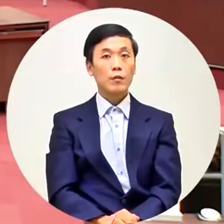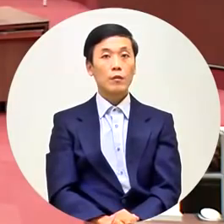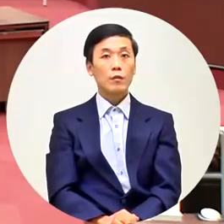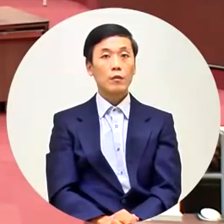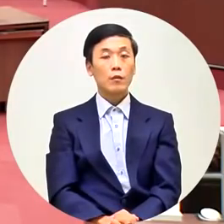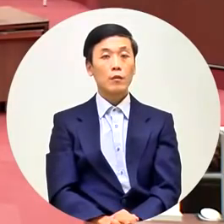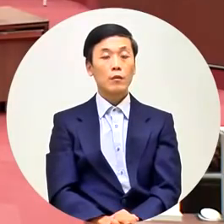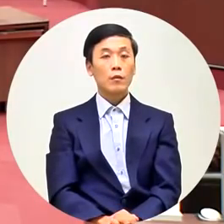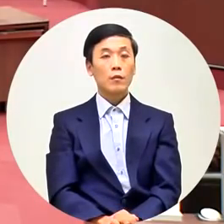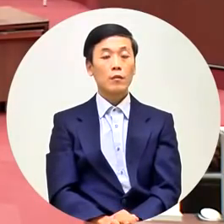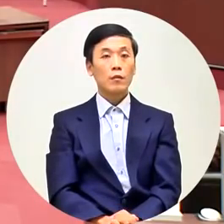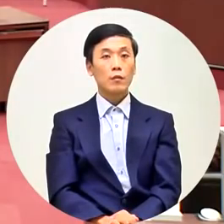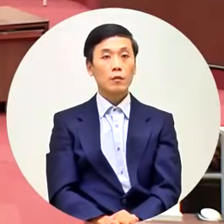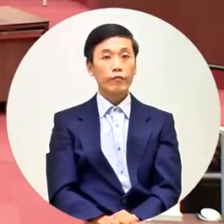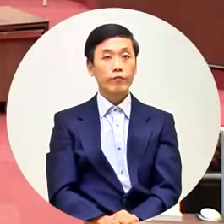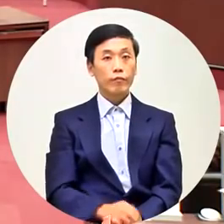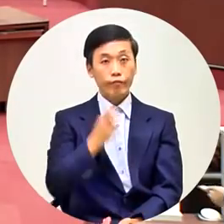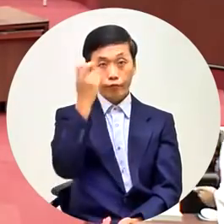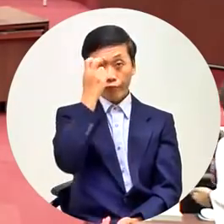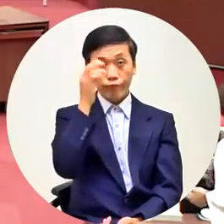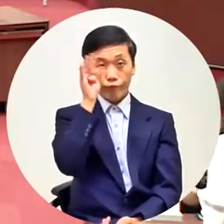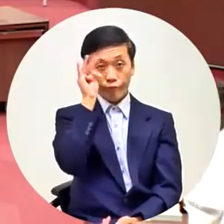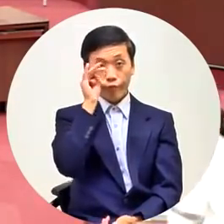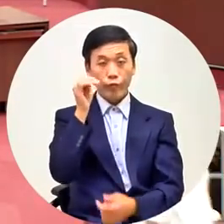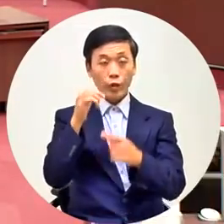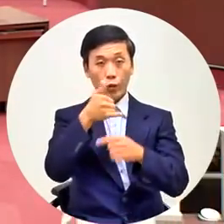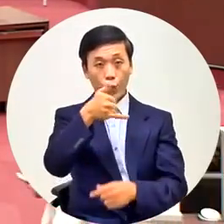请监察员检视票轨。